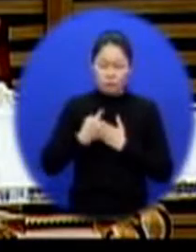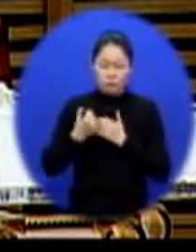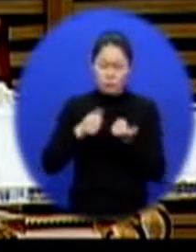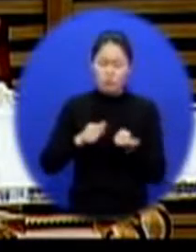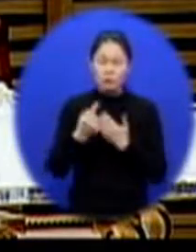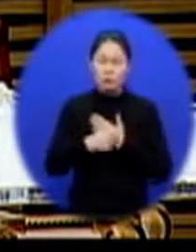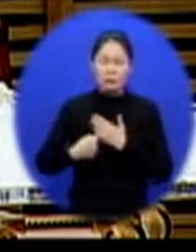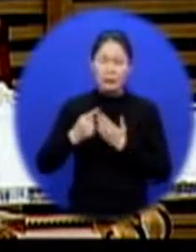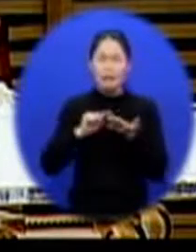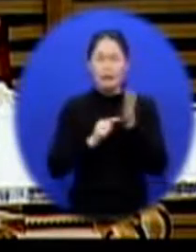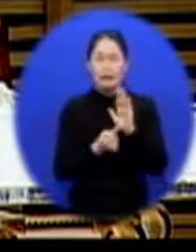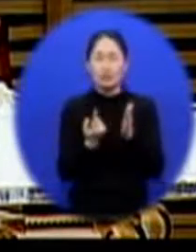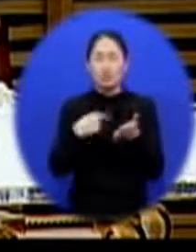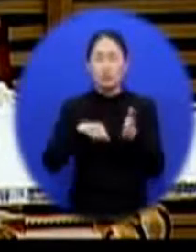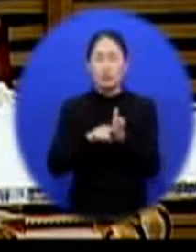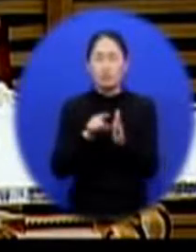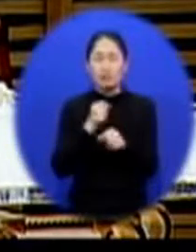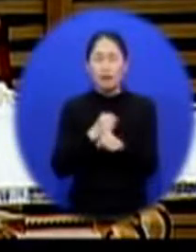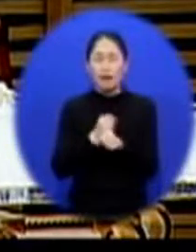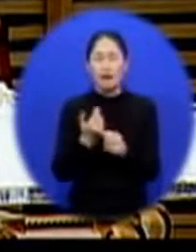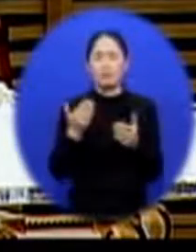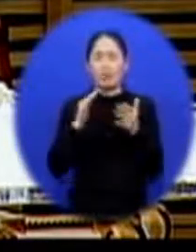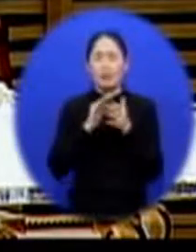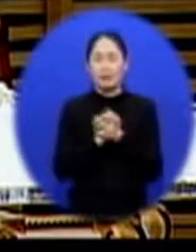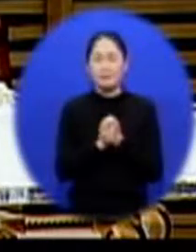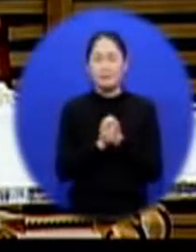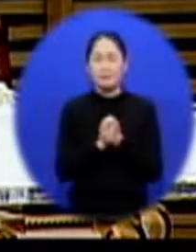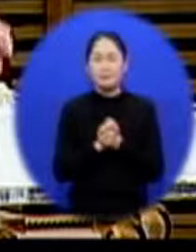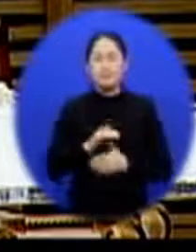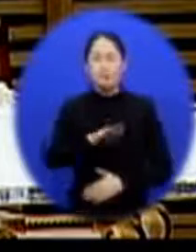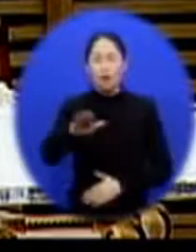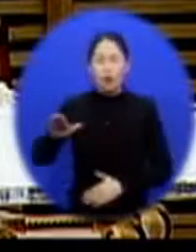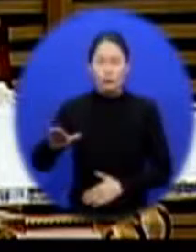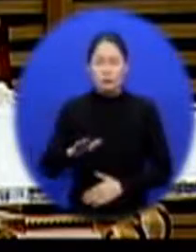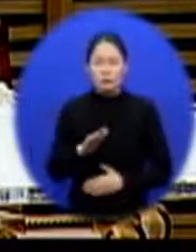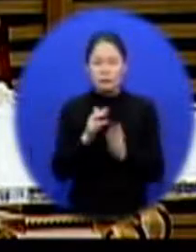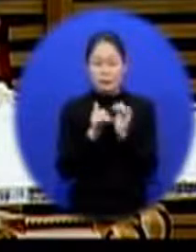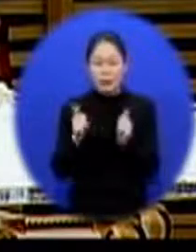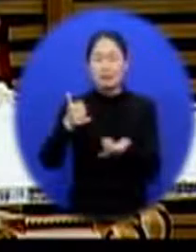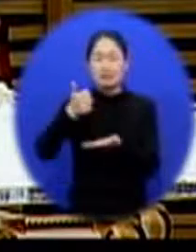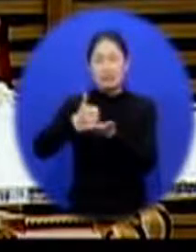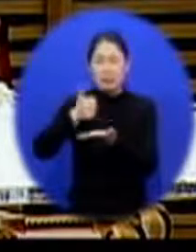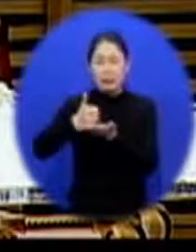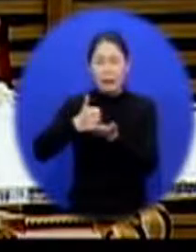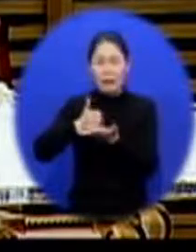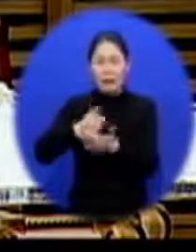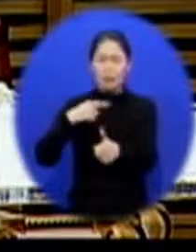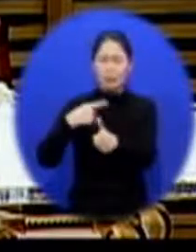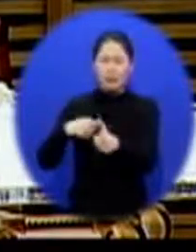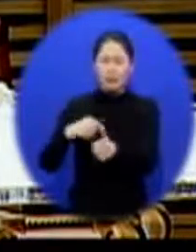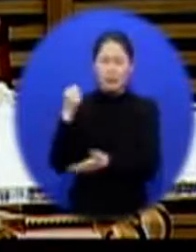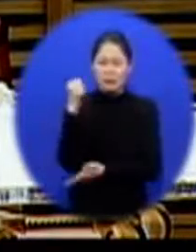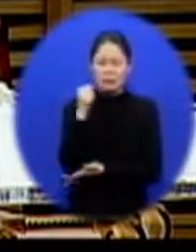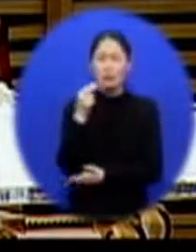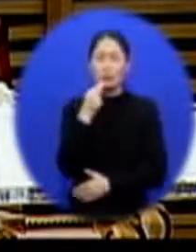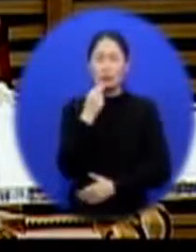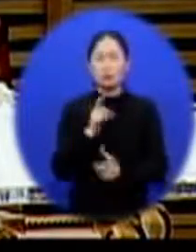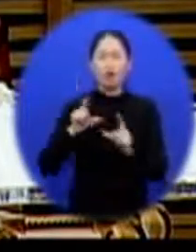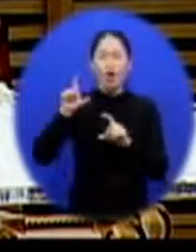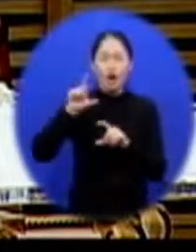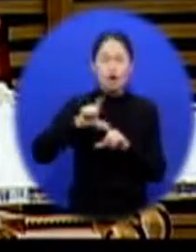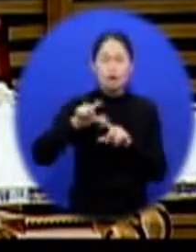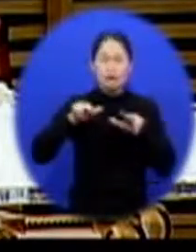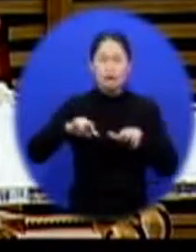함이라 아멘 여러분 사람의 칭찬과 비난에 흔들리지 아니하고 더욱